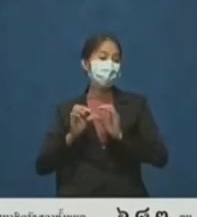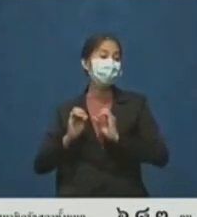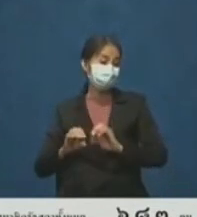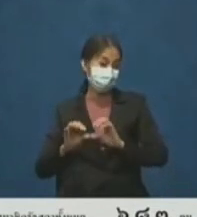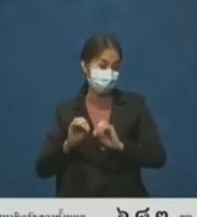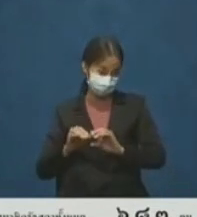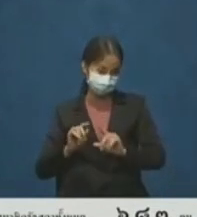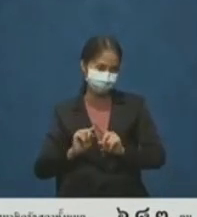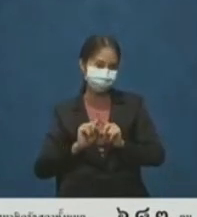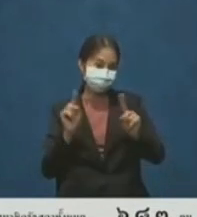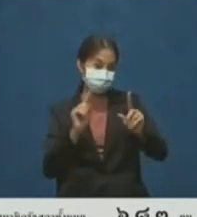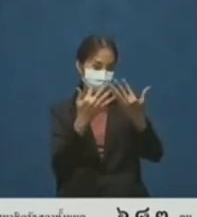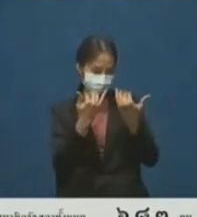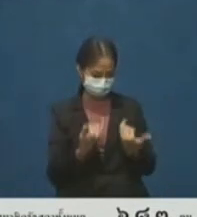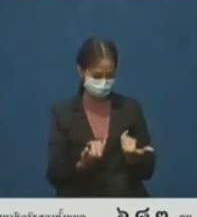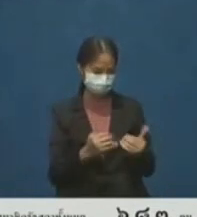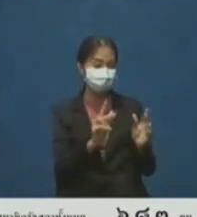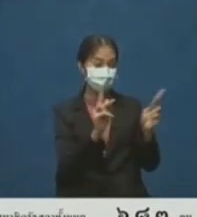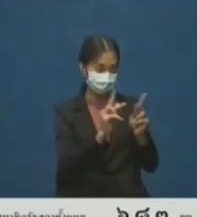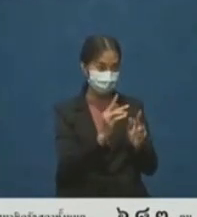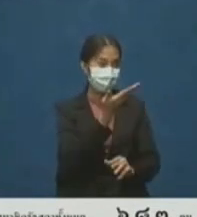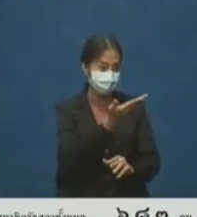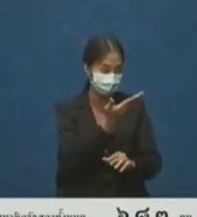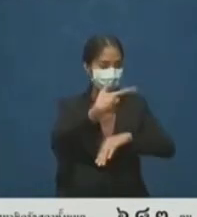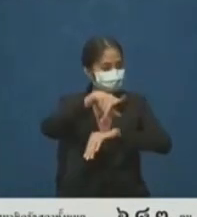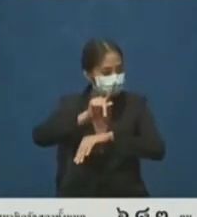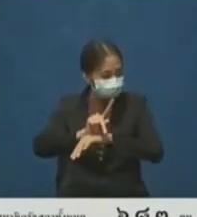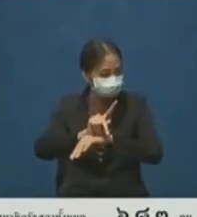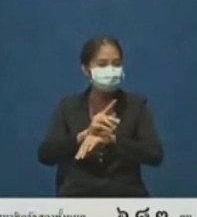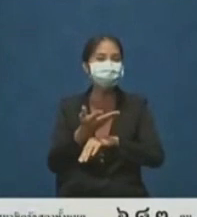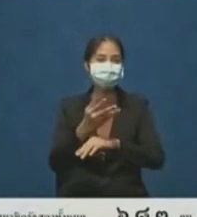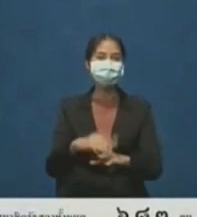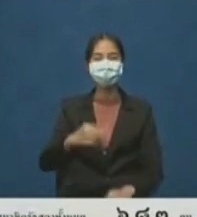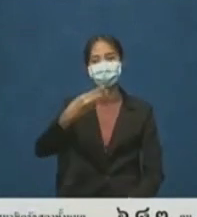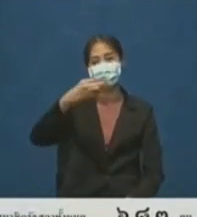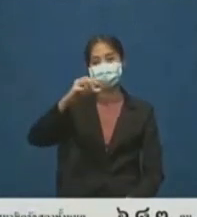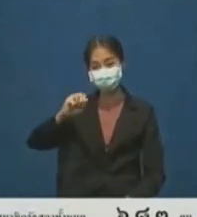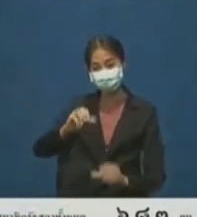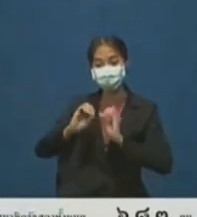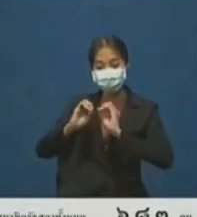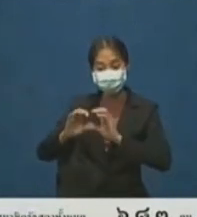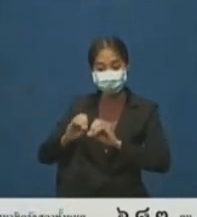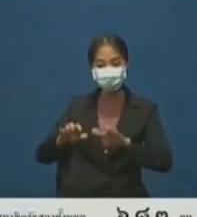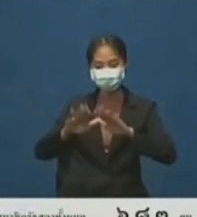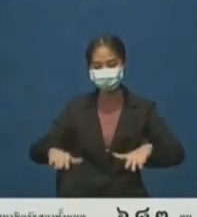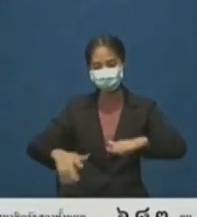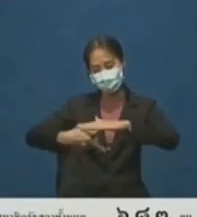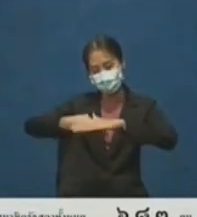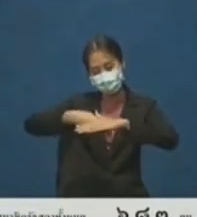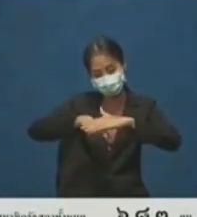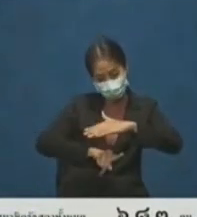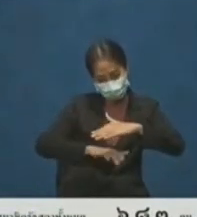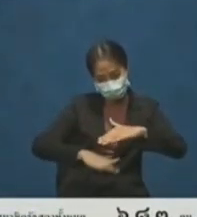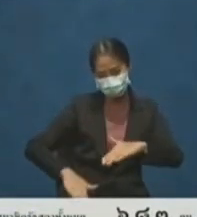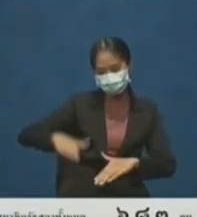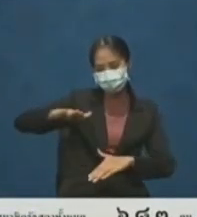คือการสอนแต่ปัจจุบันนี้ท่านคณะกรรมการครับท่านประธานที่เคารพครับหลักสูตรในการเรียนการส